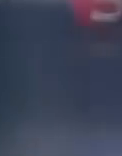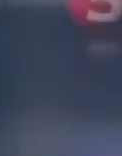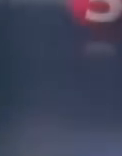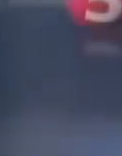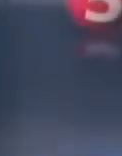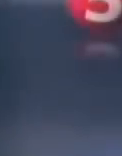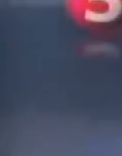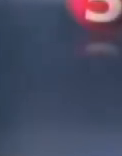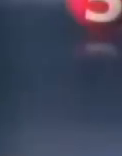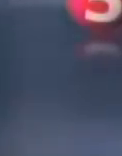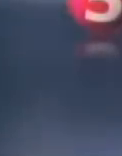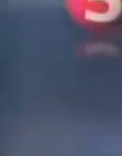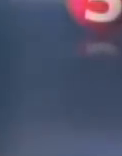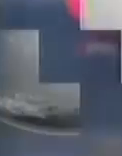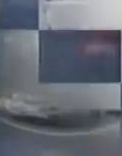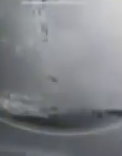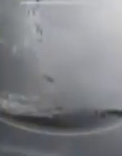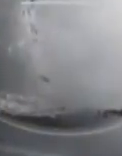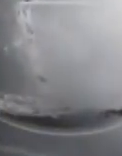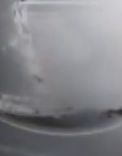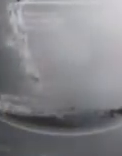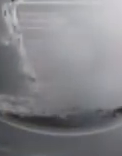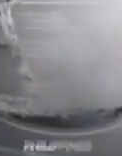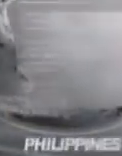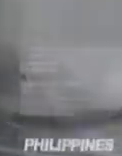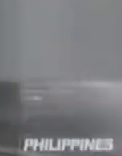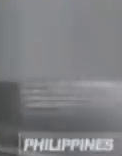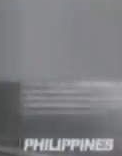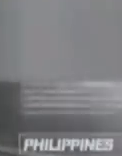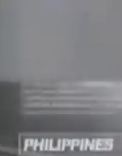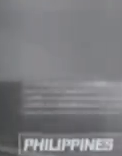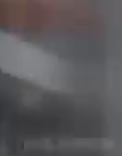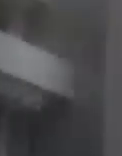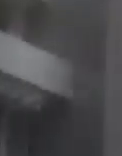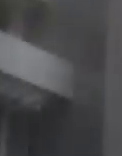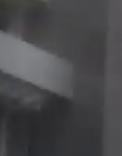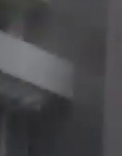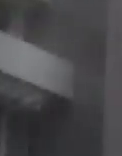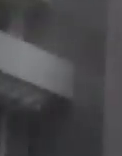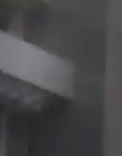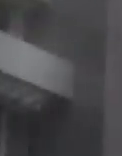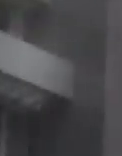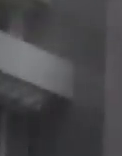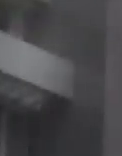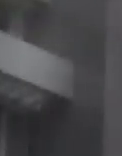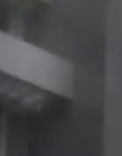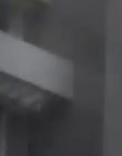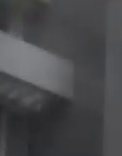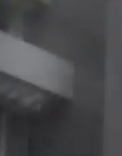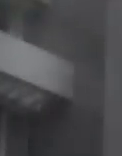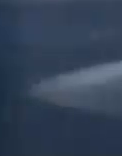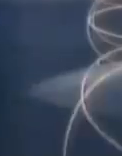Raffy Tulfo para sa News 5. San man, kailan man, kapatid.